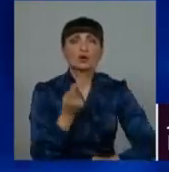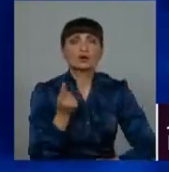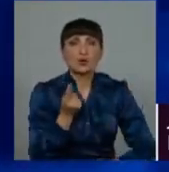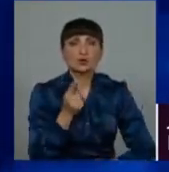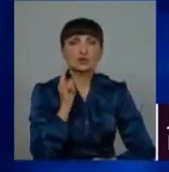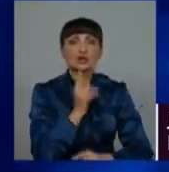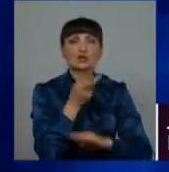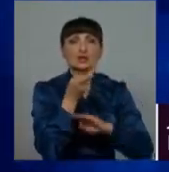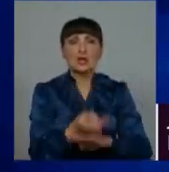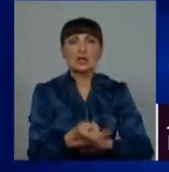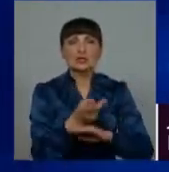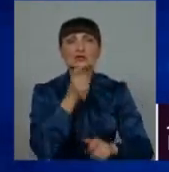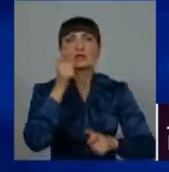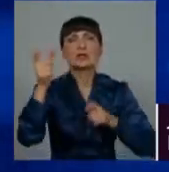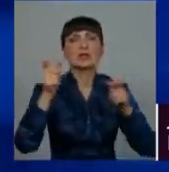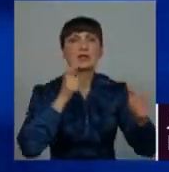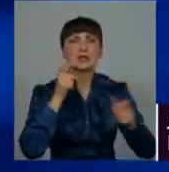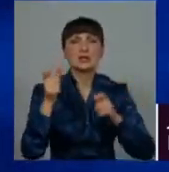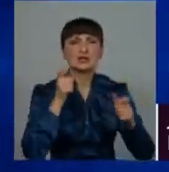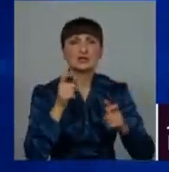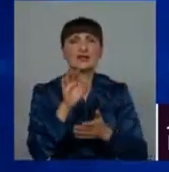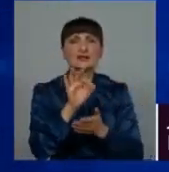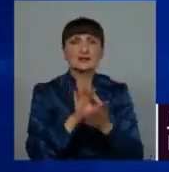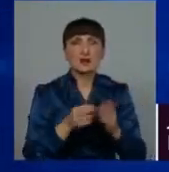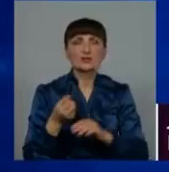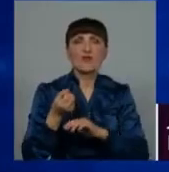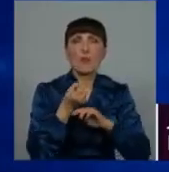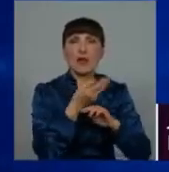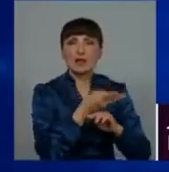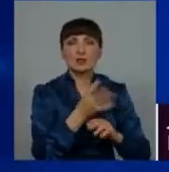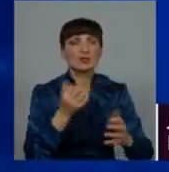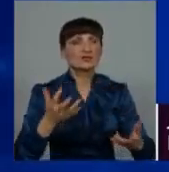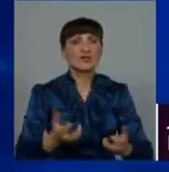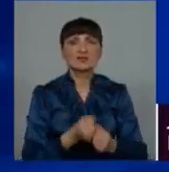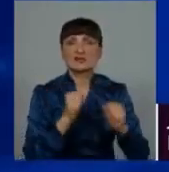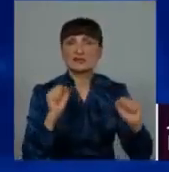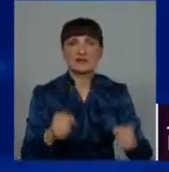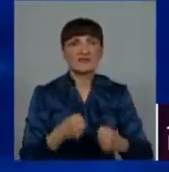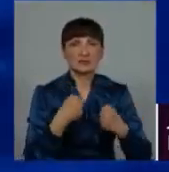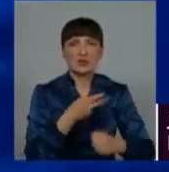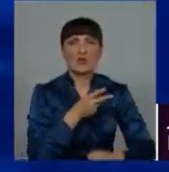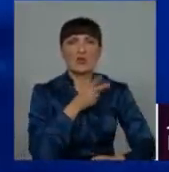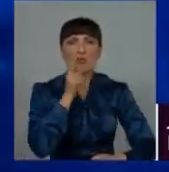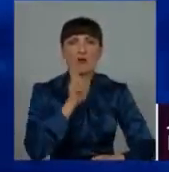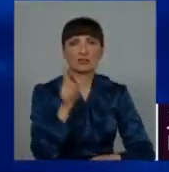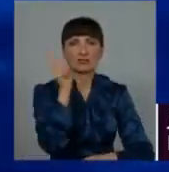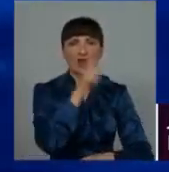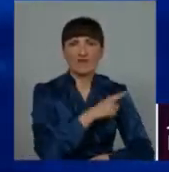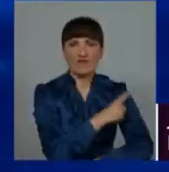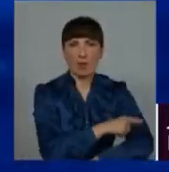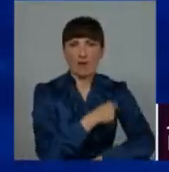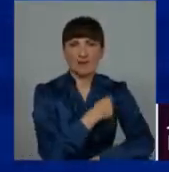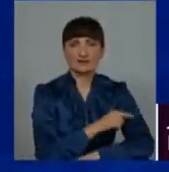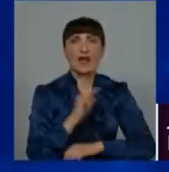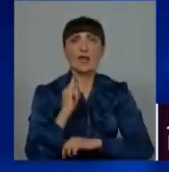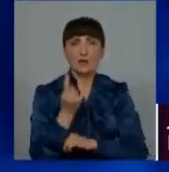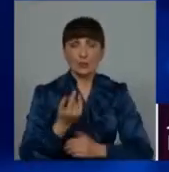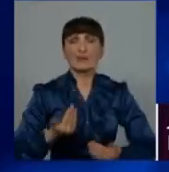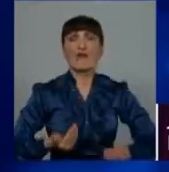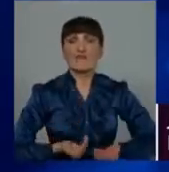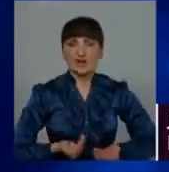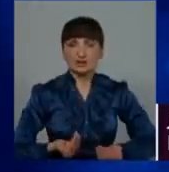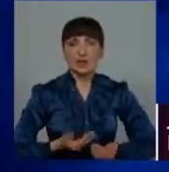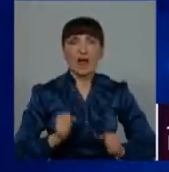лежит на земле и кричит от боли. Ее практически сразу же госпитализировали, но спасти не смогли. Она умерла в отделении реанимации. Ребенок выжил. А